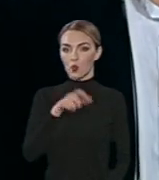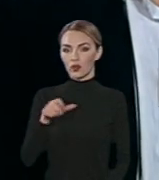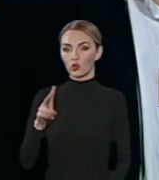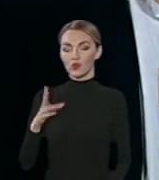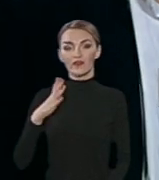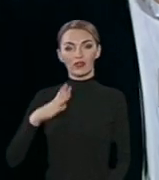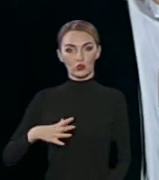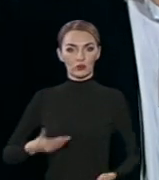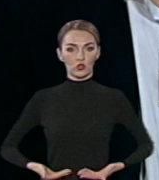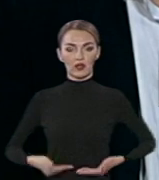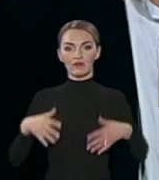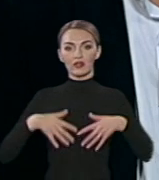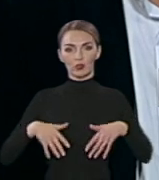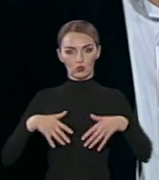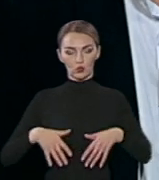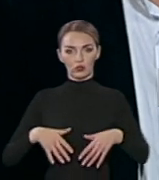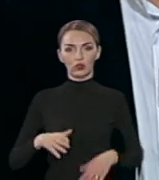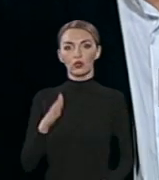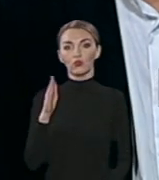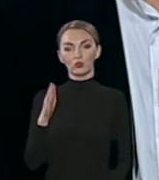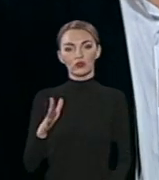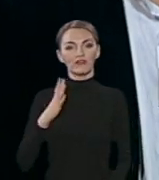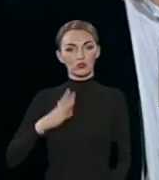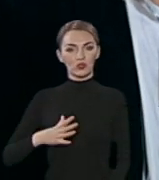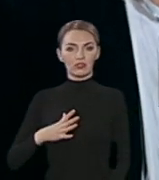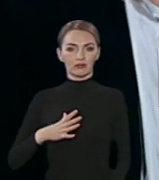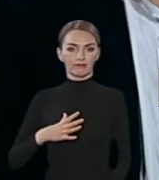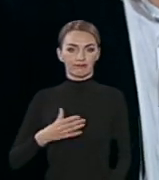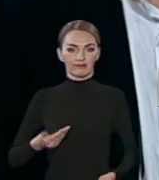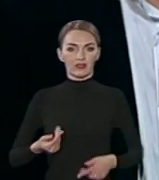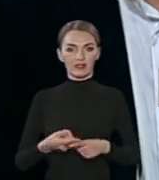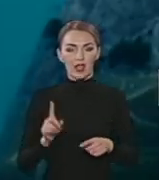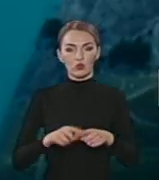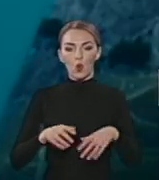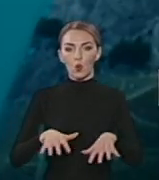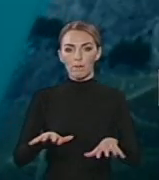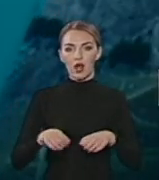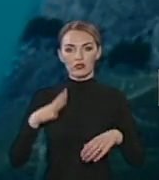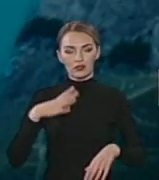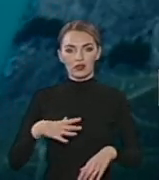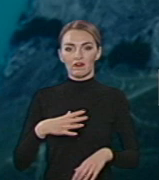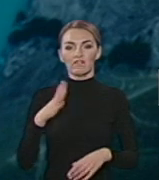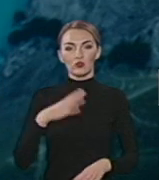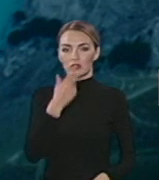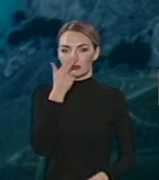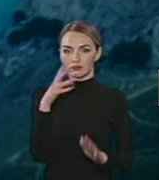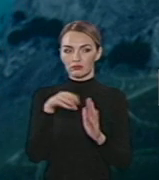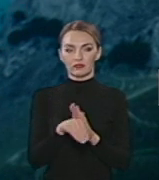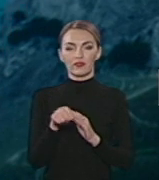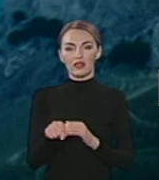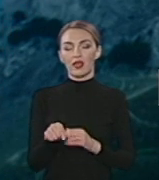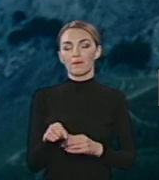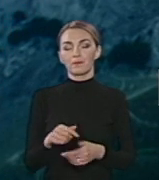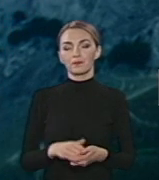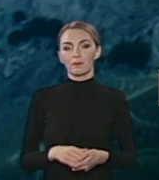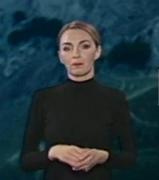кто вынужден проживать в Крыму, они будут вынуждены смириться с этой оккупацией, они будут вынуждены встраиваться в те, пускай даже